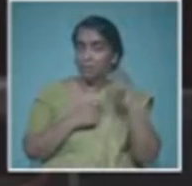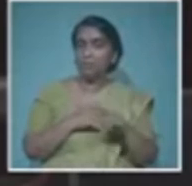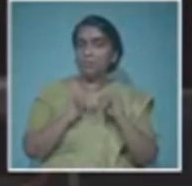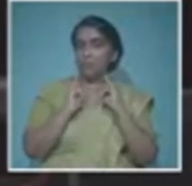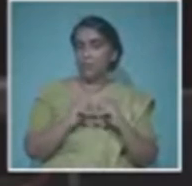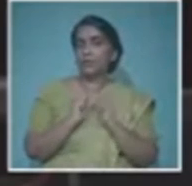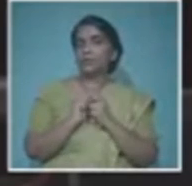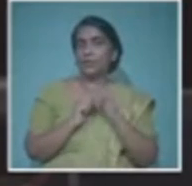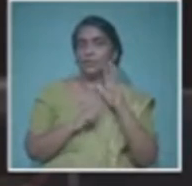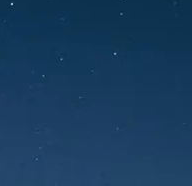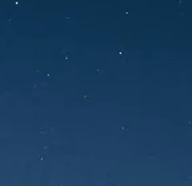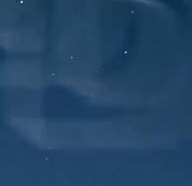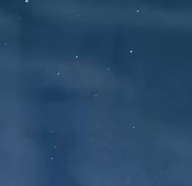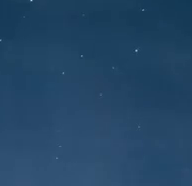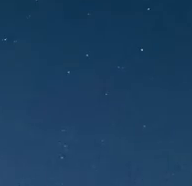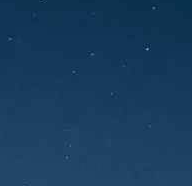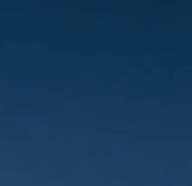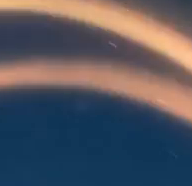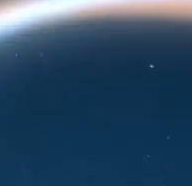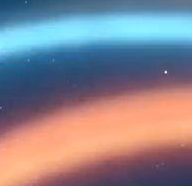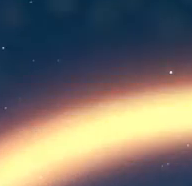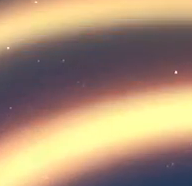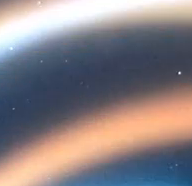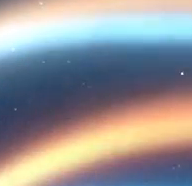අසාධාරණයක් සිදු ඇති බව පිළිගත නොහැක.